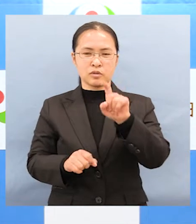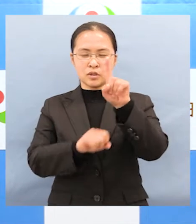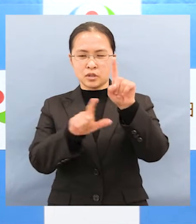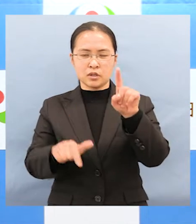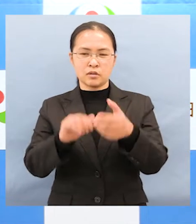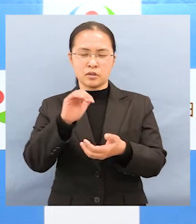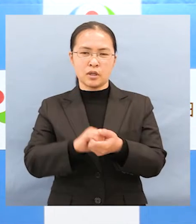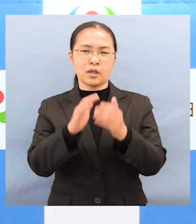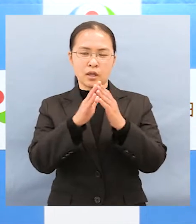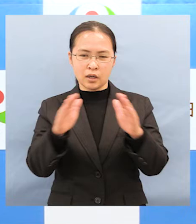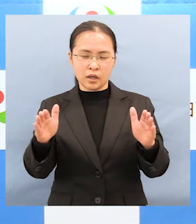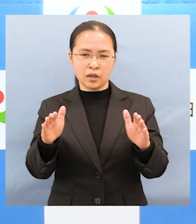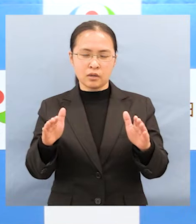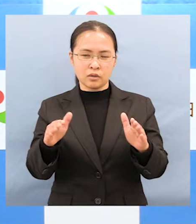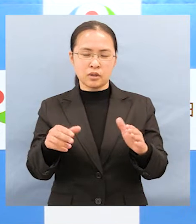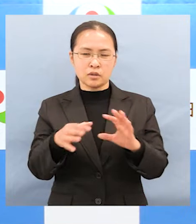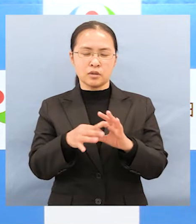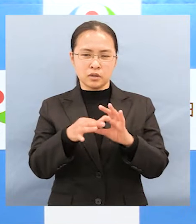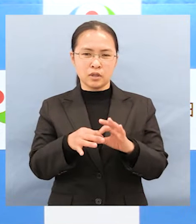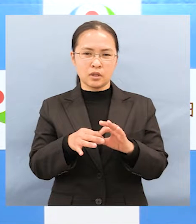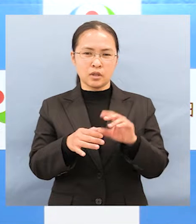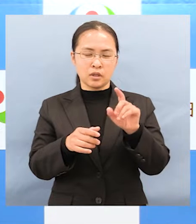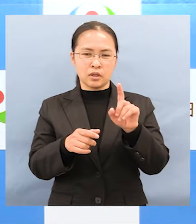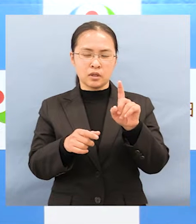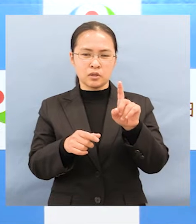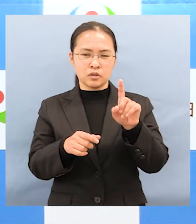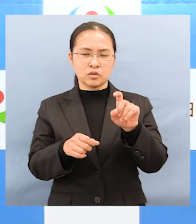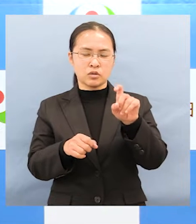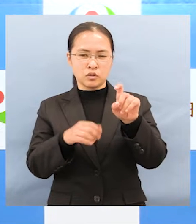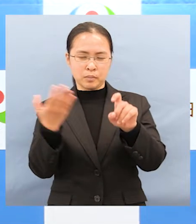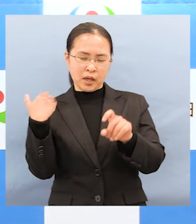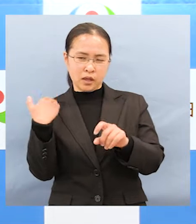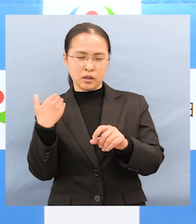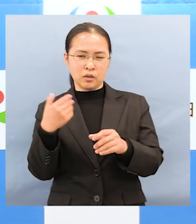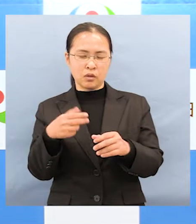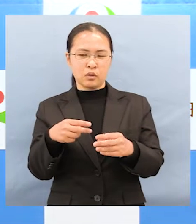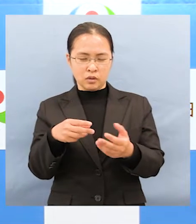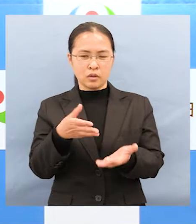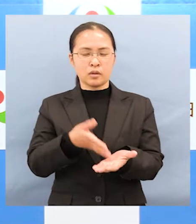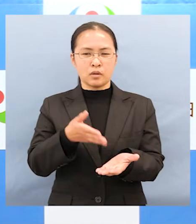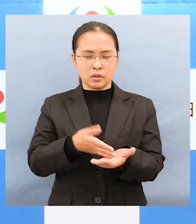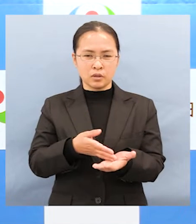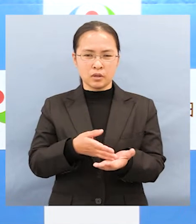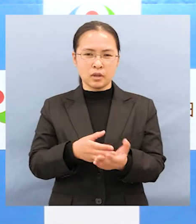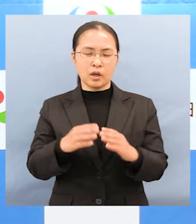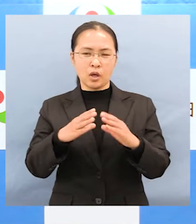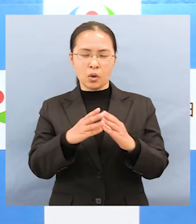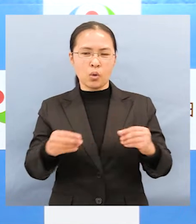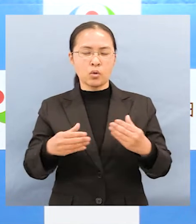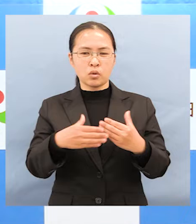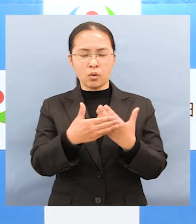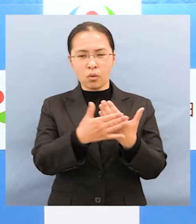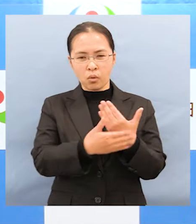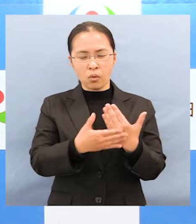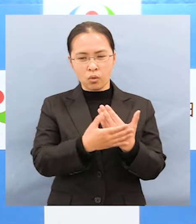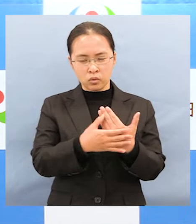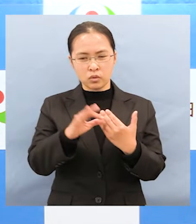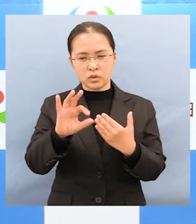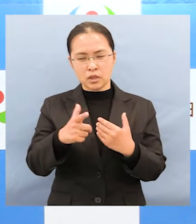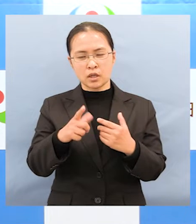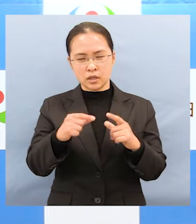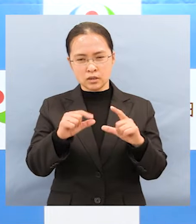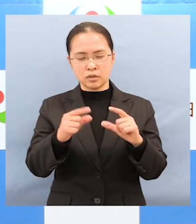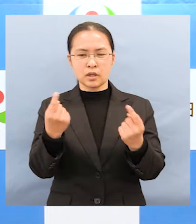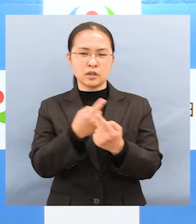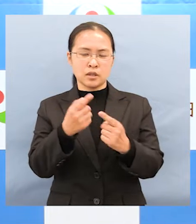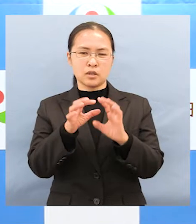会の話題でいきますと、10月のこの定例記者会見の中で国保の税率改正の話をさせていただきまして、あの